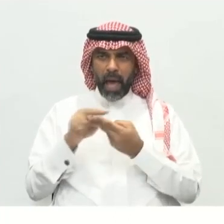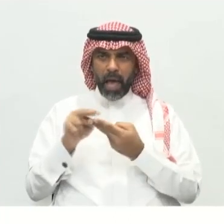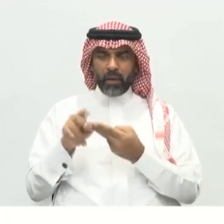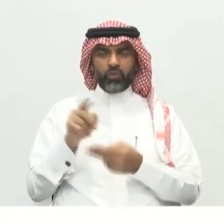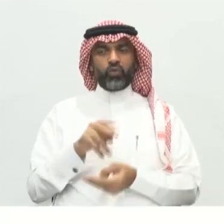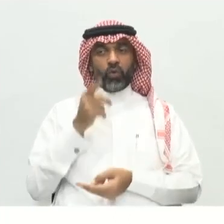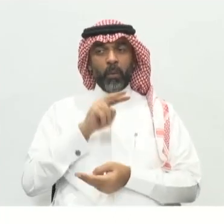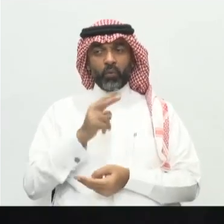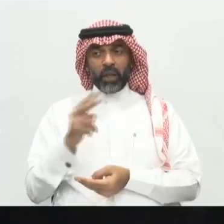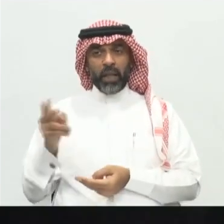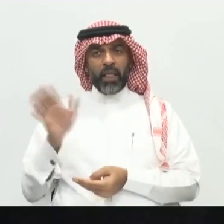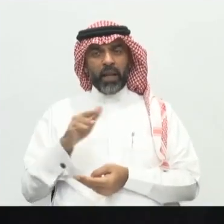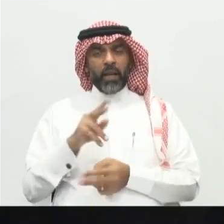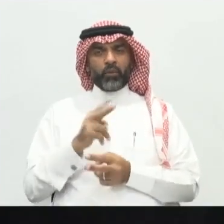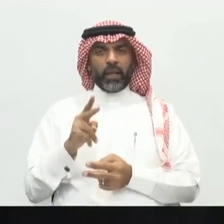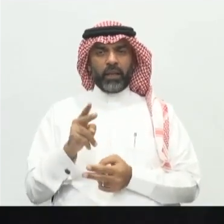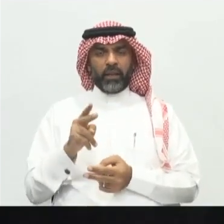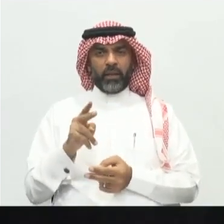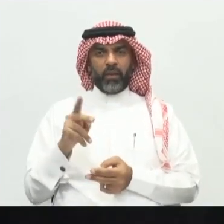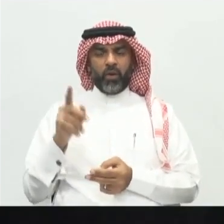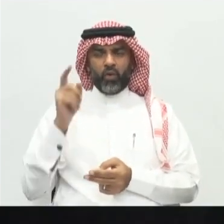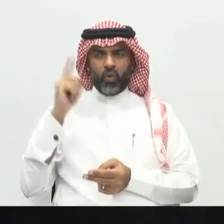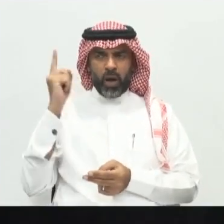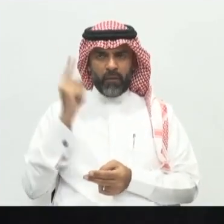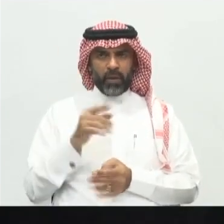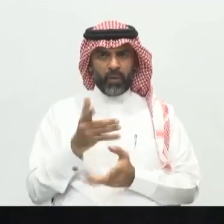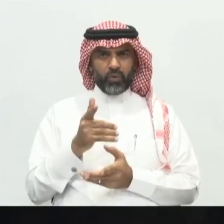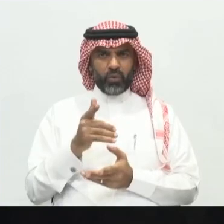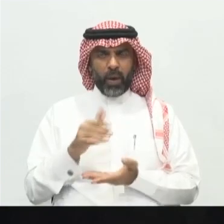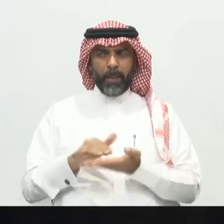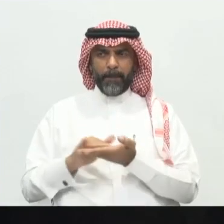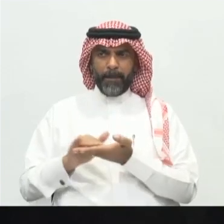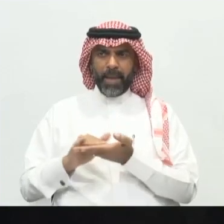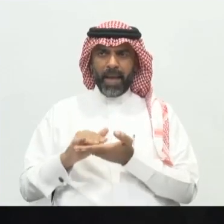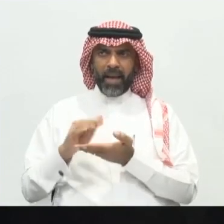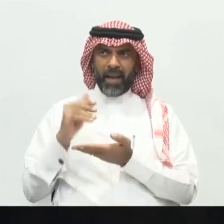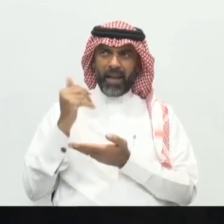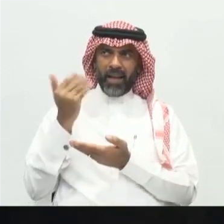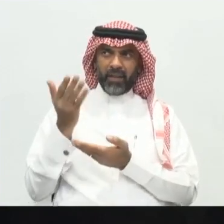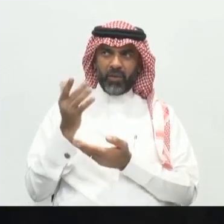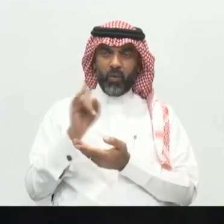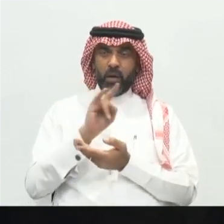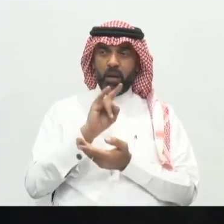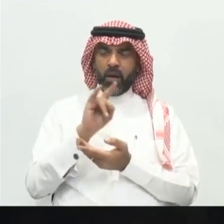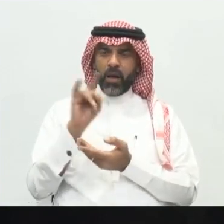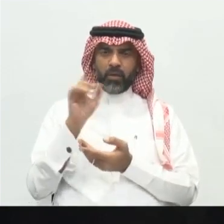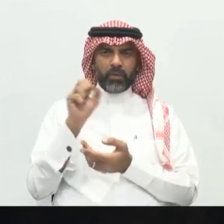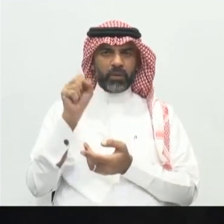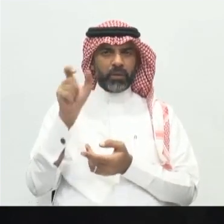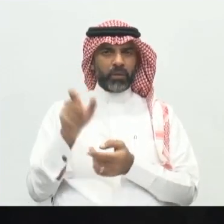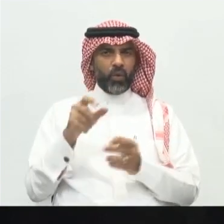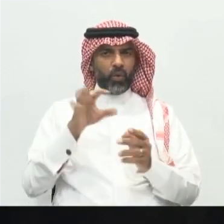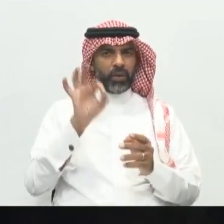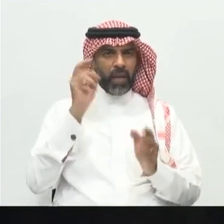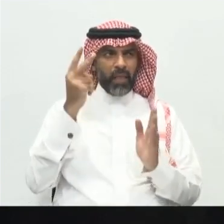هي متغيرات الحاله التي تفرضها لدينا البيئه الخارجيه ولا يمكن لمتخذ القرار ان يقوم